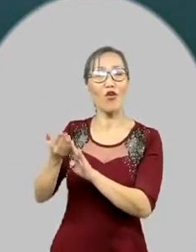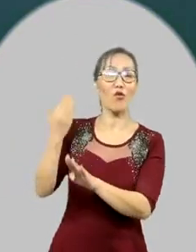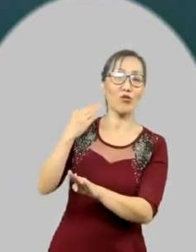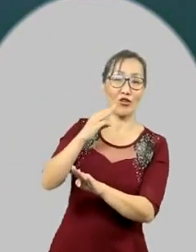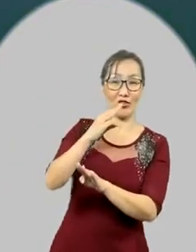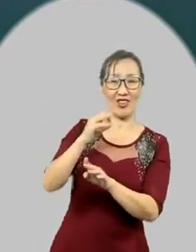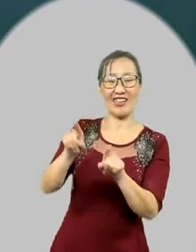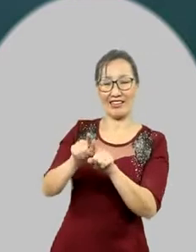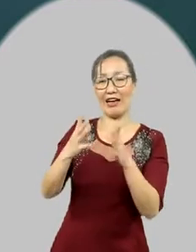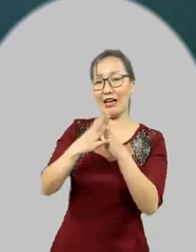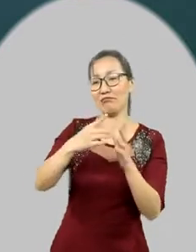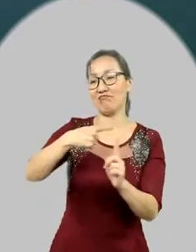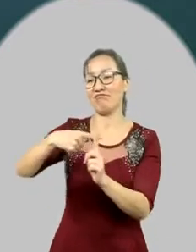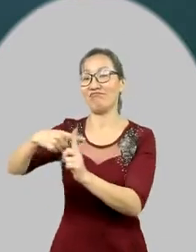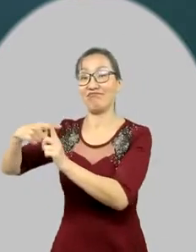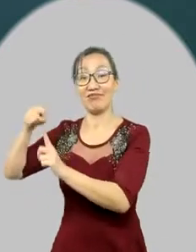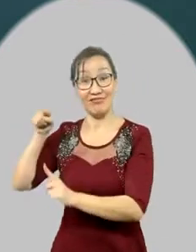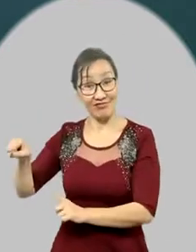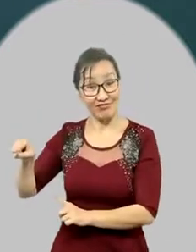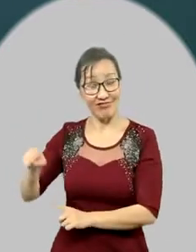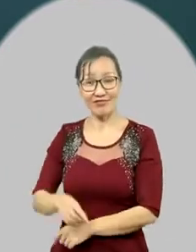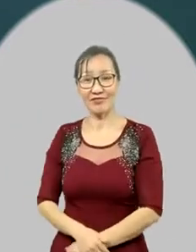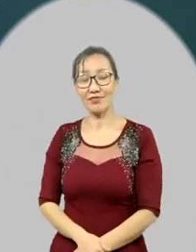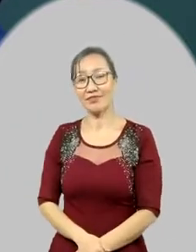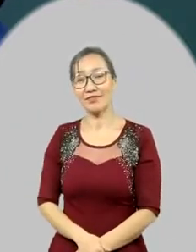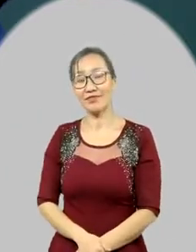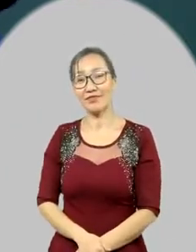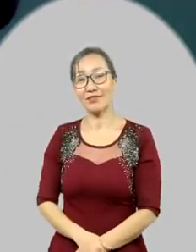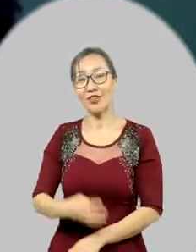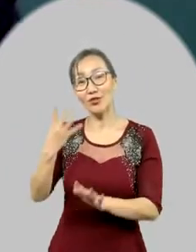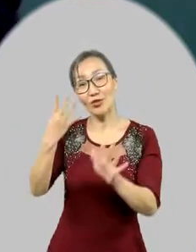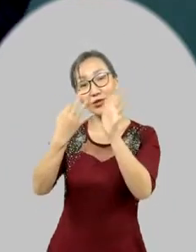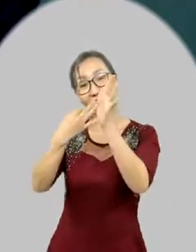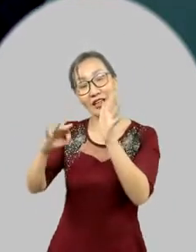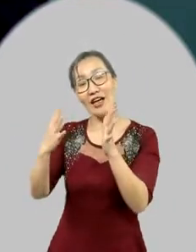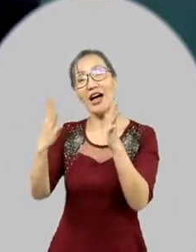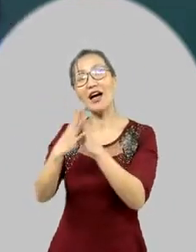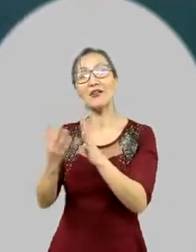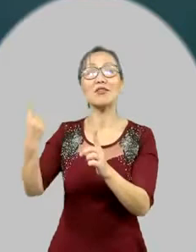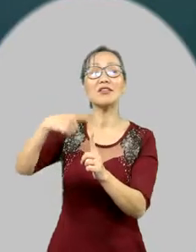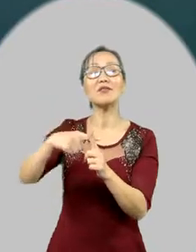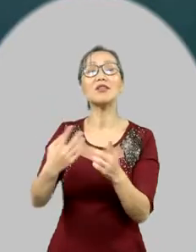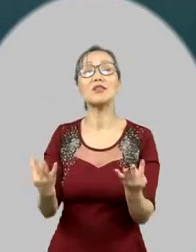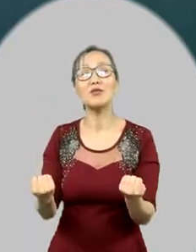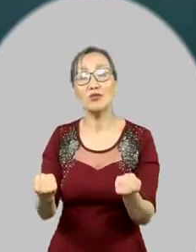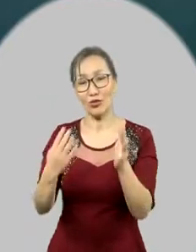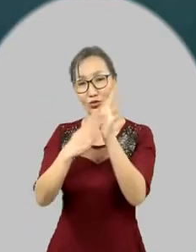тооноос мөн 10-аар нэмэгдсэн байна. За тэгвэл 480-ыг 10-аар нэмэгдүүлээд